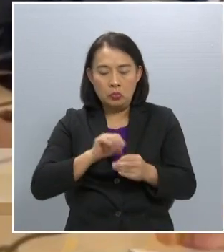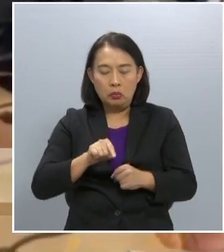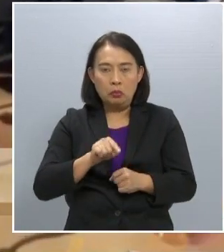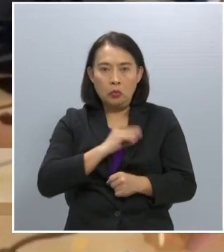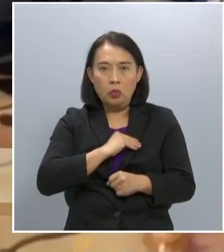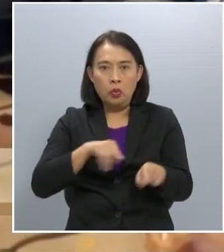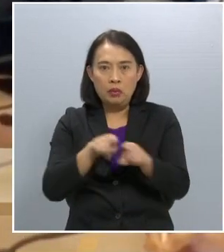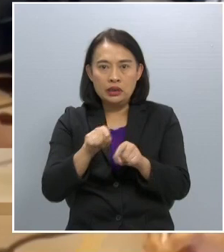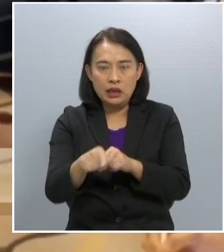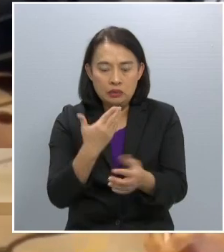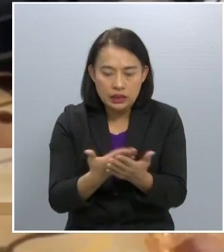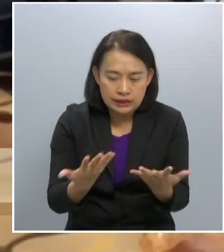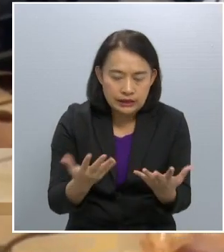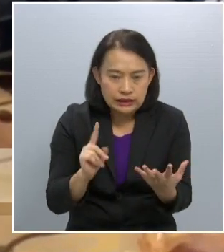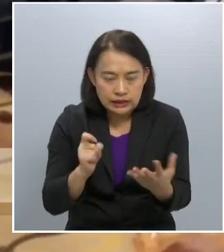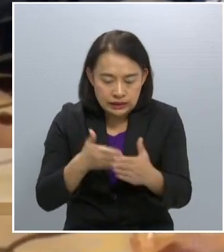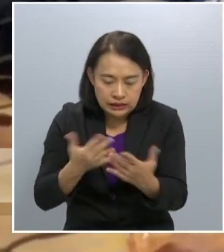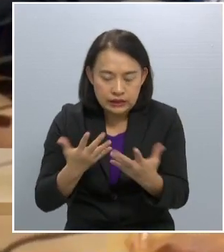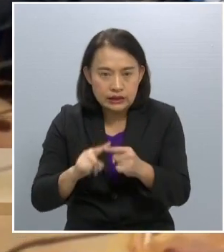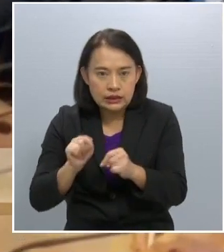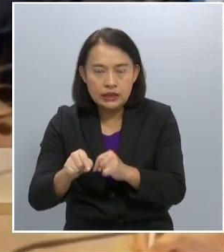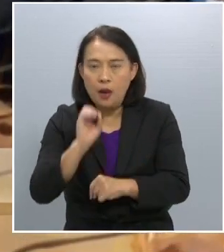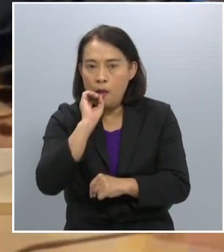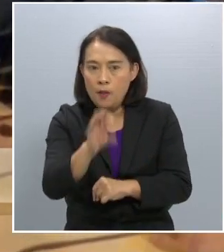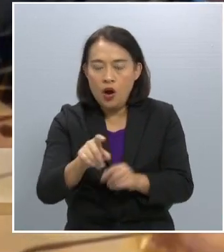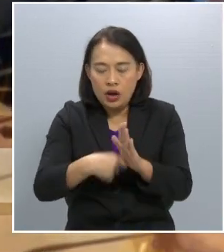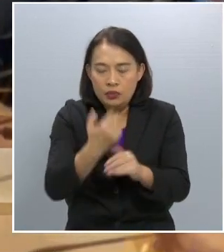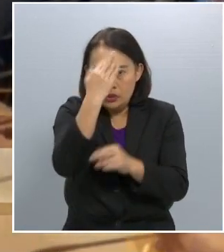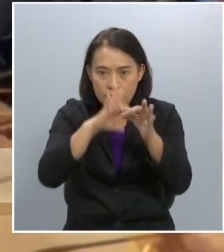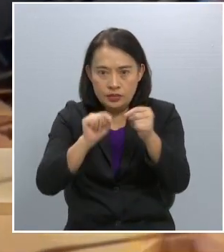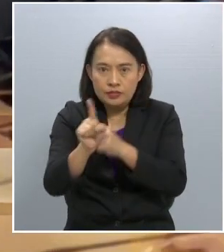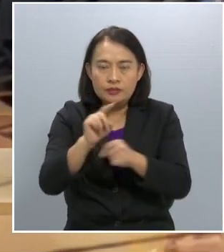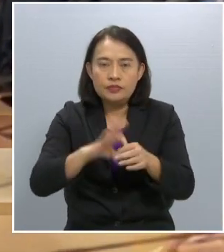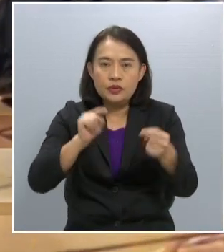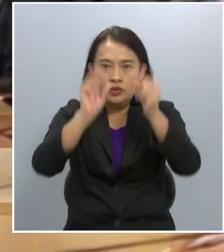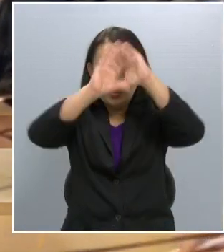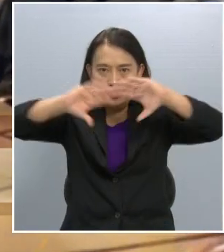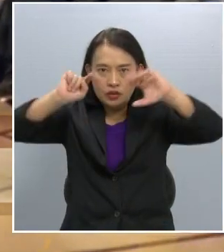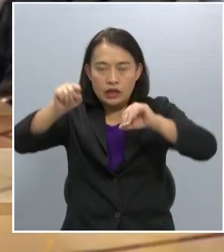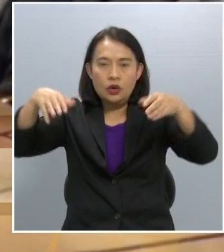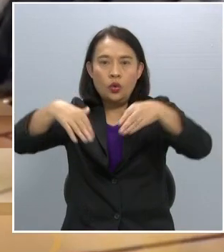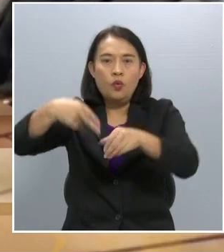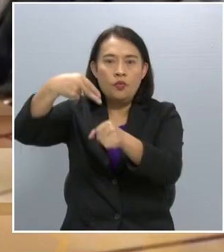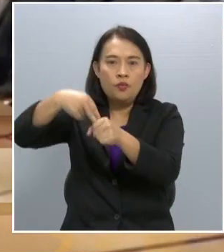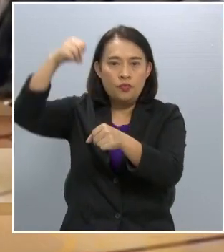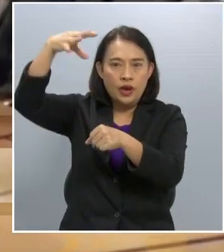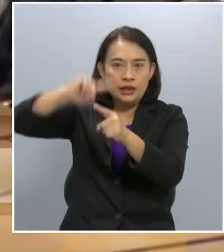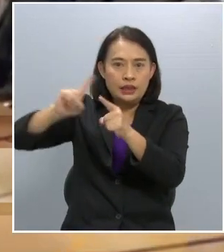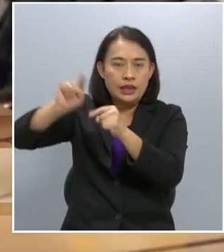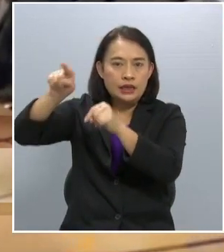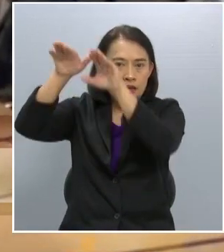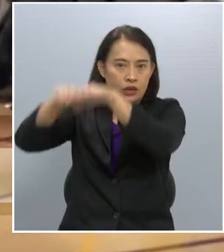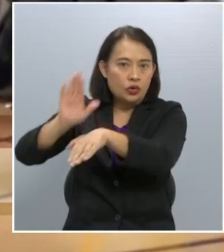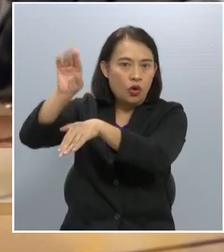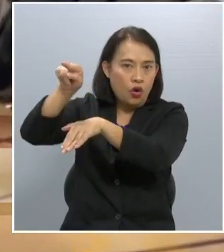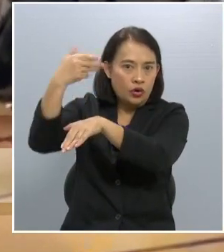ฝืดตัวคุณพูนพงษ์บอกสาเหตุหลักมาจากการลดค่าครองชีพของรัฐโดยเฉพาะพวกกลุ่มพลังงานอย่างที่บอกไปอ่ะค่ะและอีกสาเหตุ